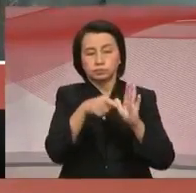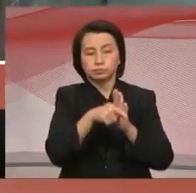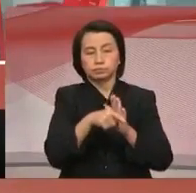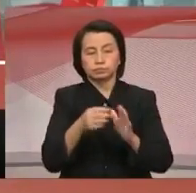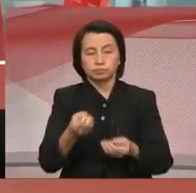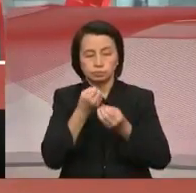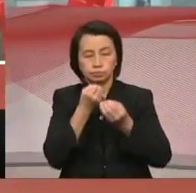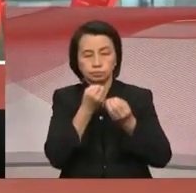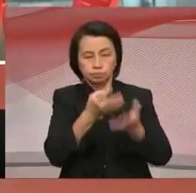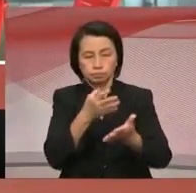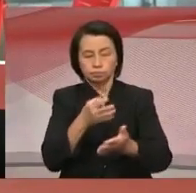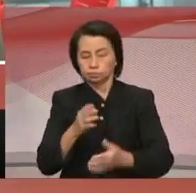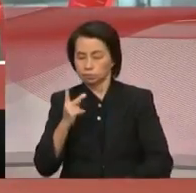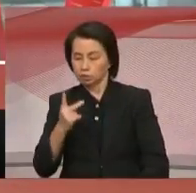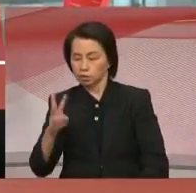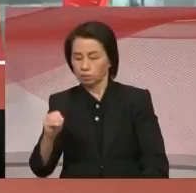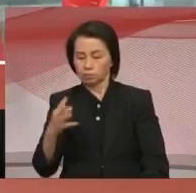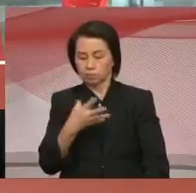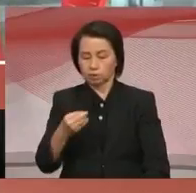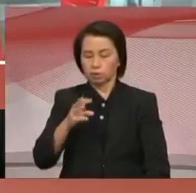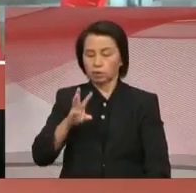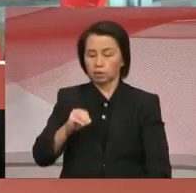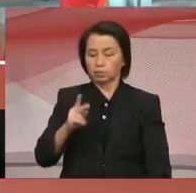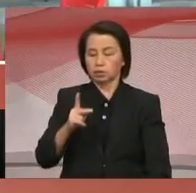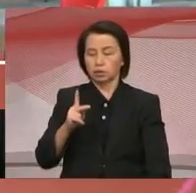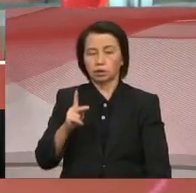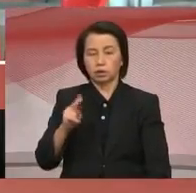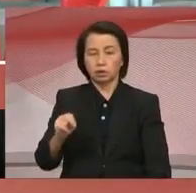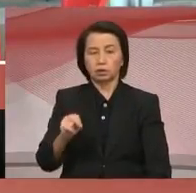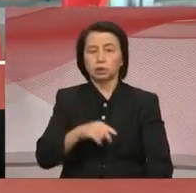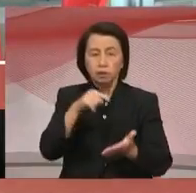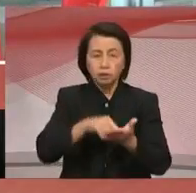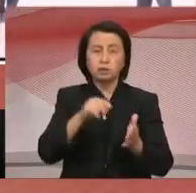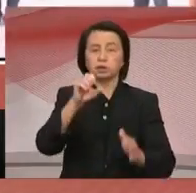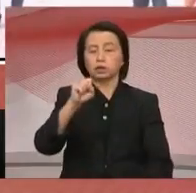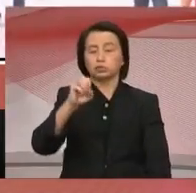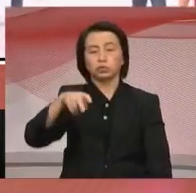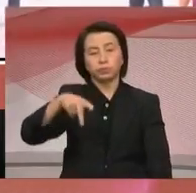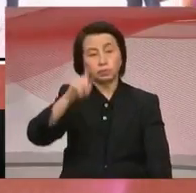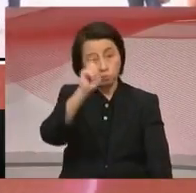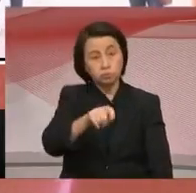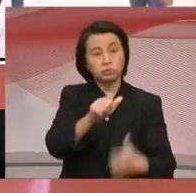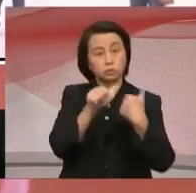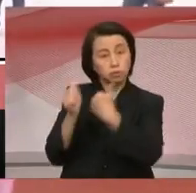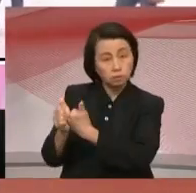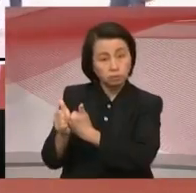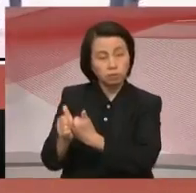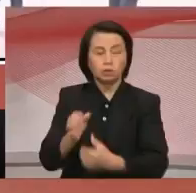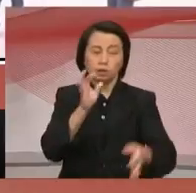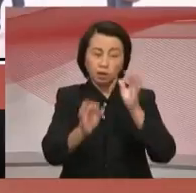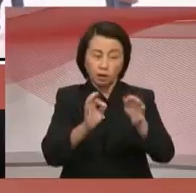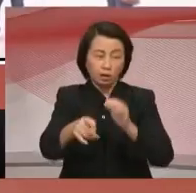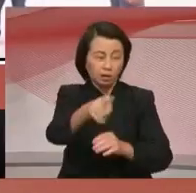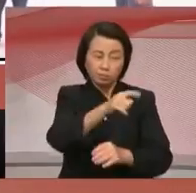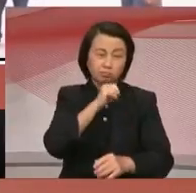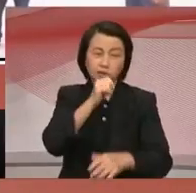disaran oleh Kementerian Kesihatan dan juga MKN ini. Ini merupakan SOP yang perlu dipatuhi. Dan kalau tidak patuh pada